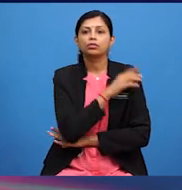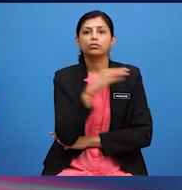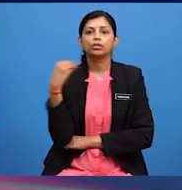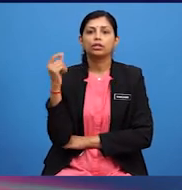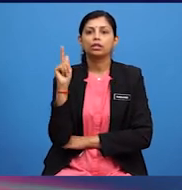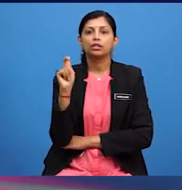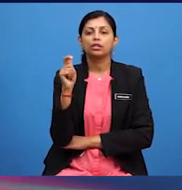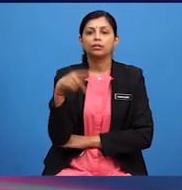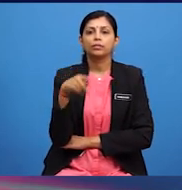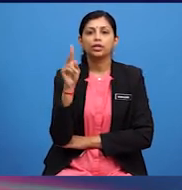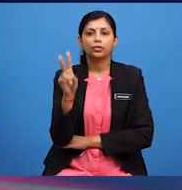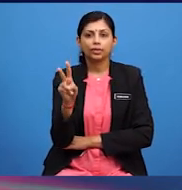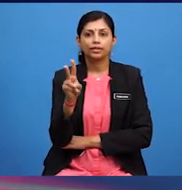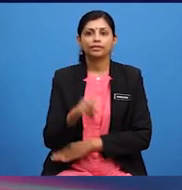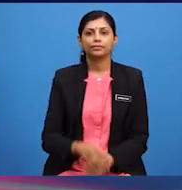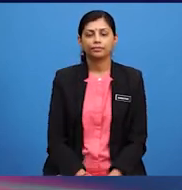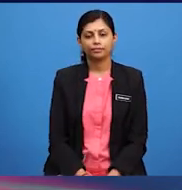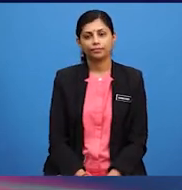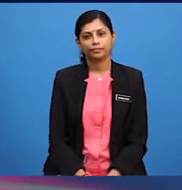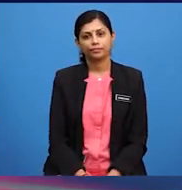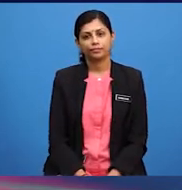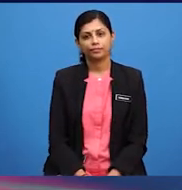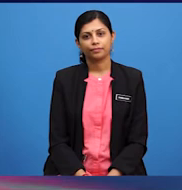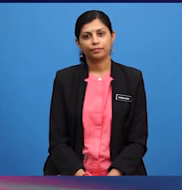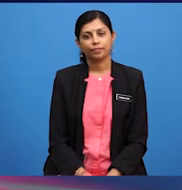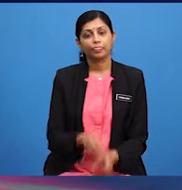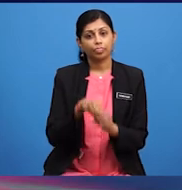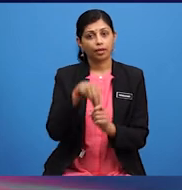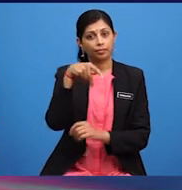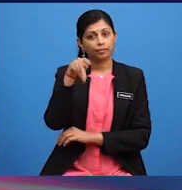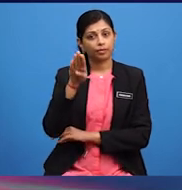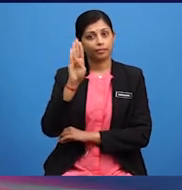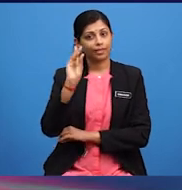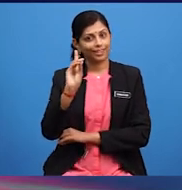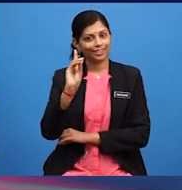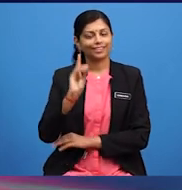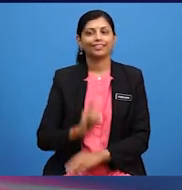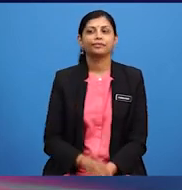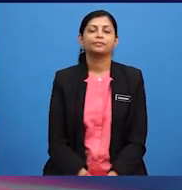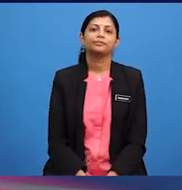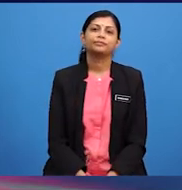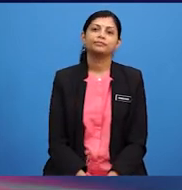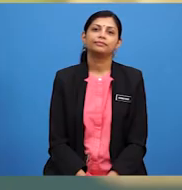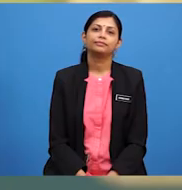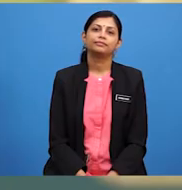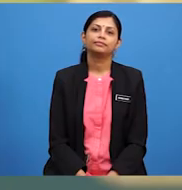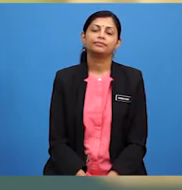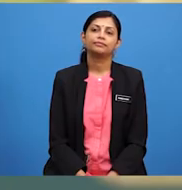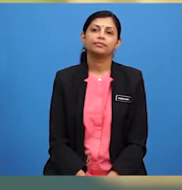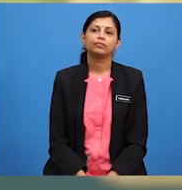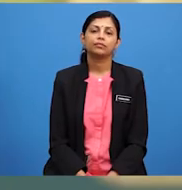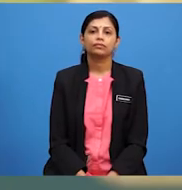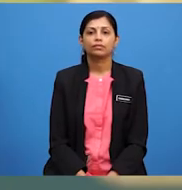iaitu TP1 dan TP2 dalam pentaksiran bilik darjah.